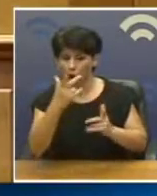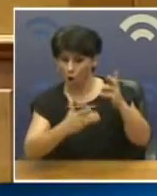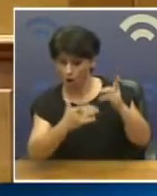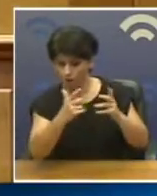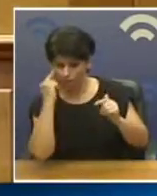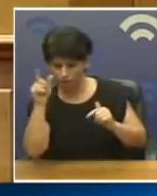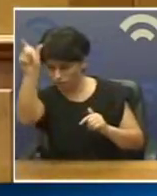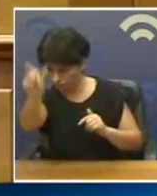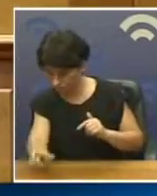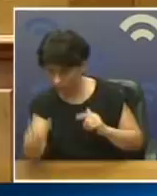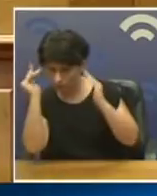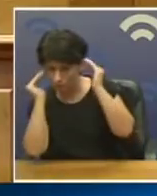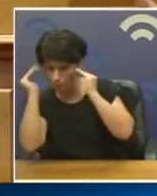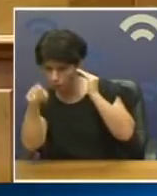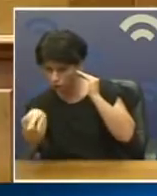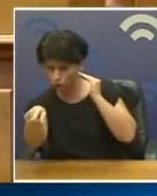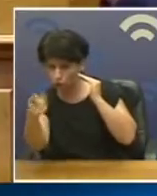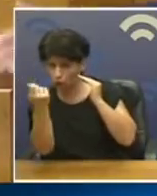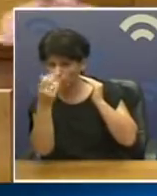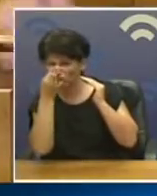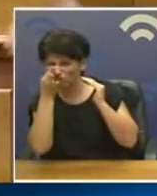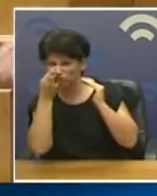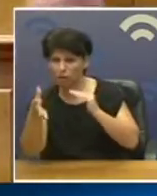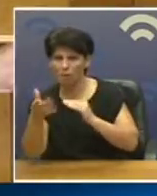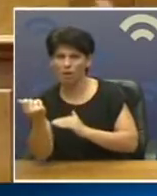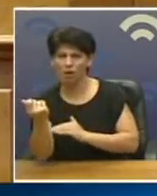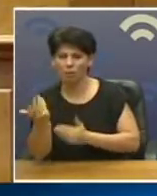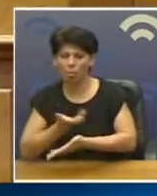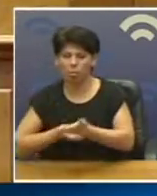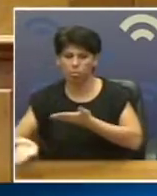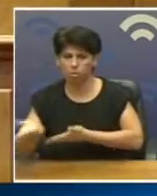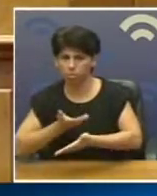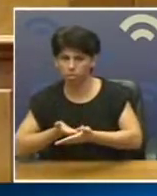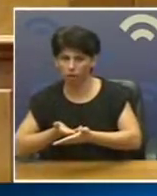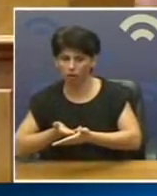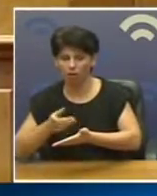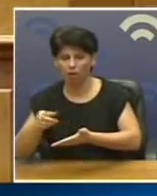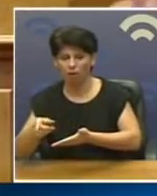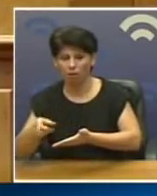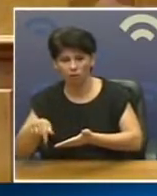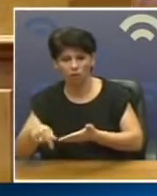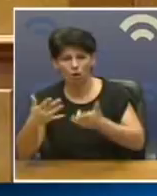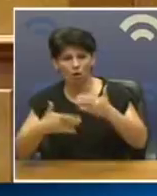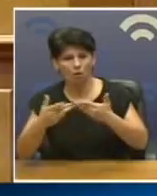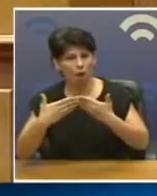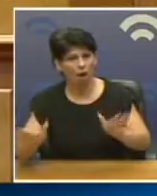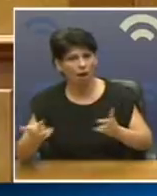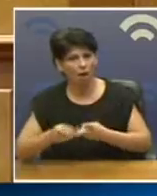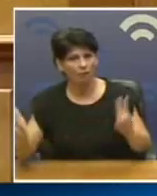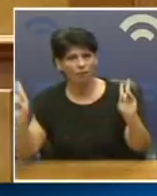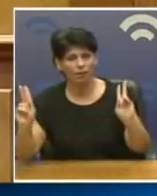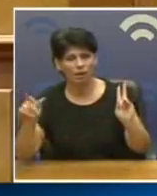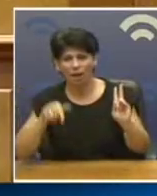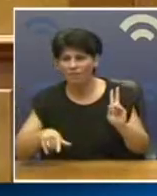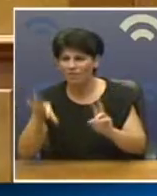χρήματος πριν η υπόθεση τελεσιδικής. Και γνωρίζουμε πάρα πολύ καλά ότι μία από τις βασικές παθογένειες της ελληνικής δικαιοσύνης